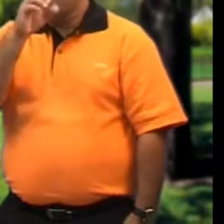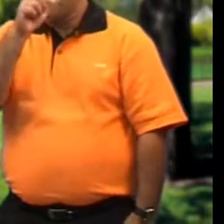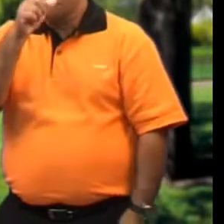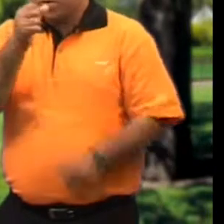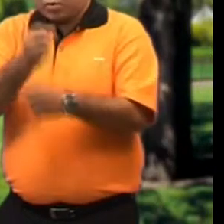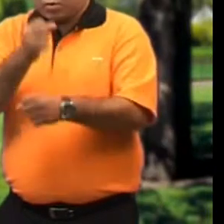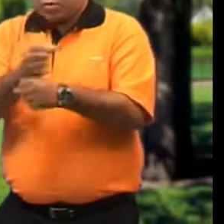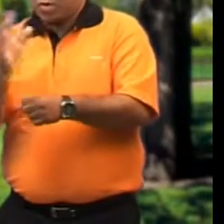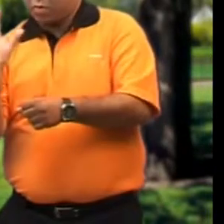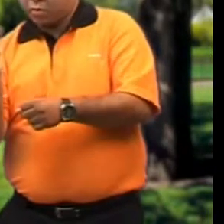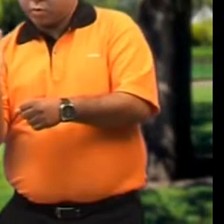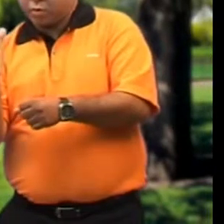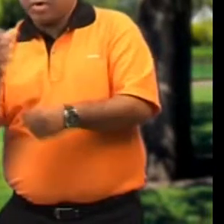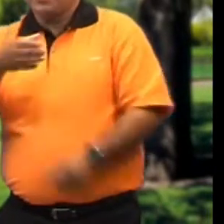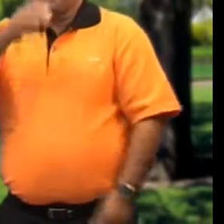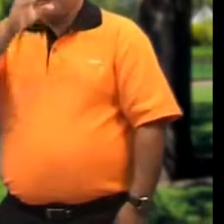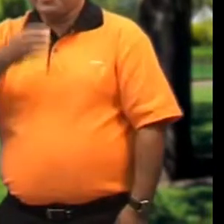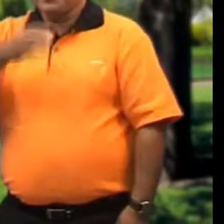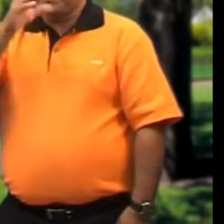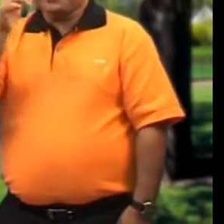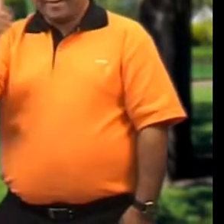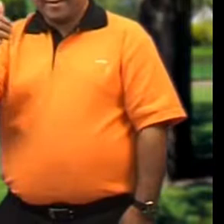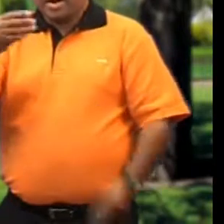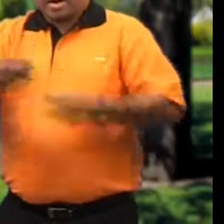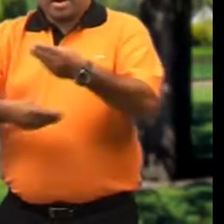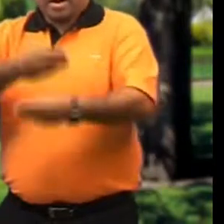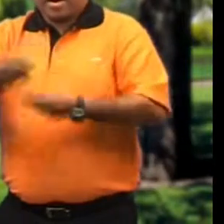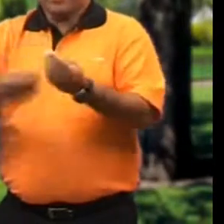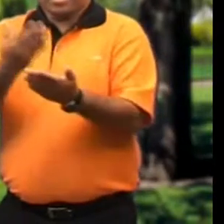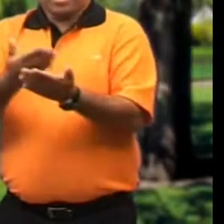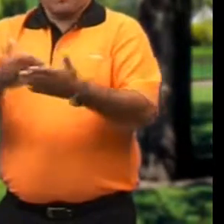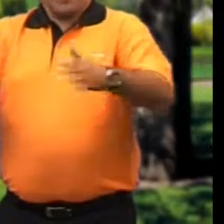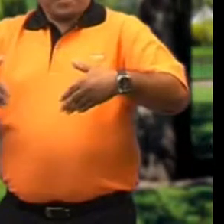ช่วยกันสร้างงานแปรรูปผลผลิตเป็นอาหารเพื่อสุขภาพก็จะช่ว